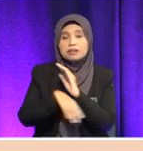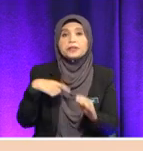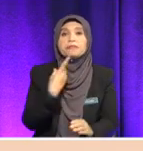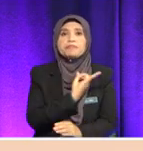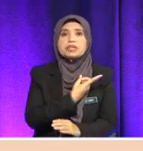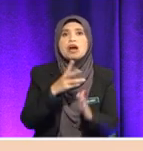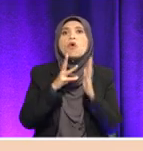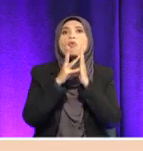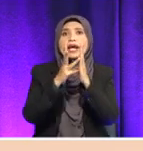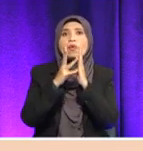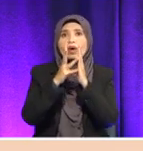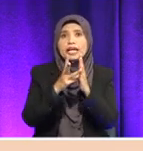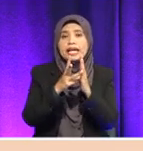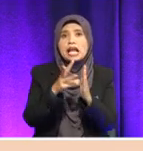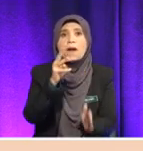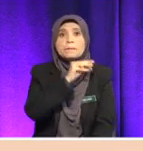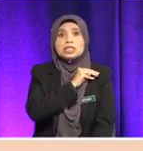wakil raja-raja